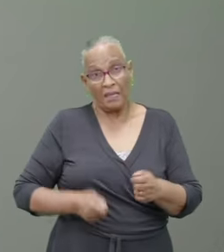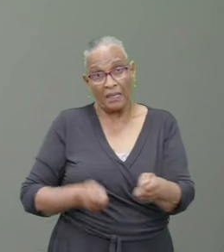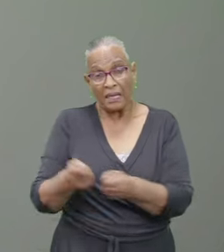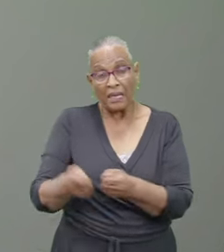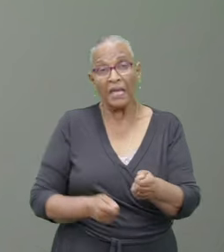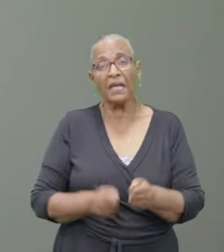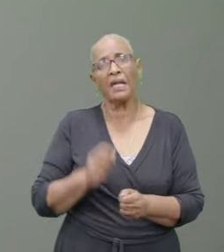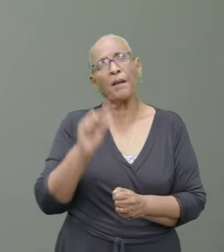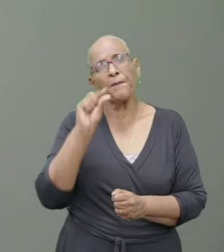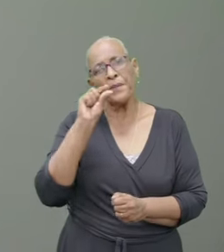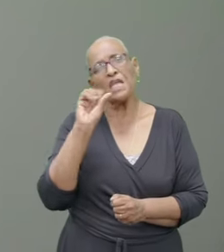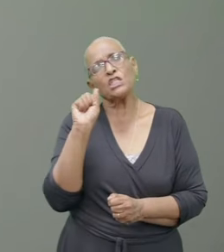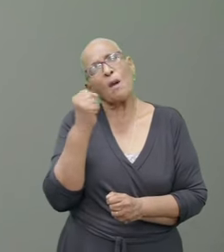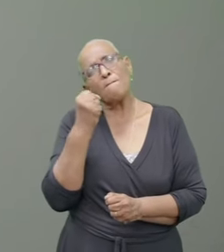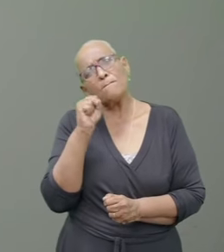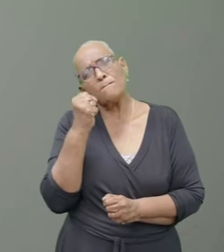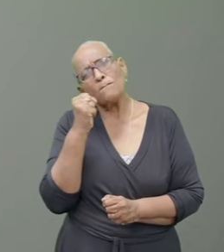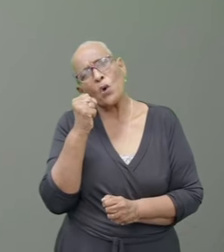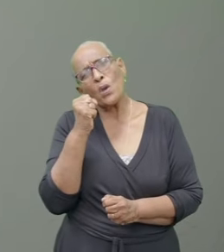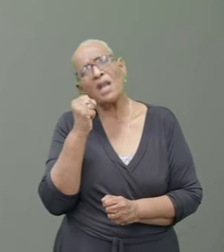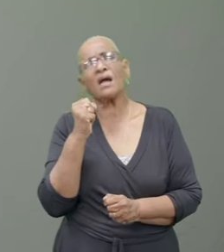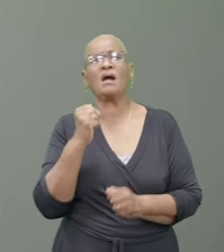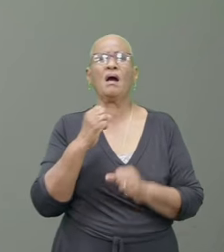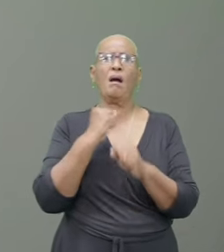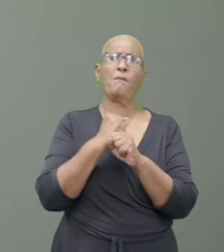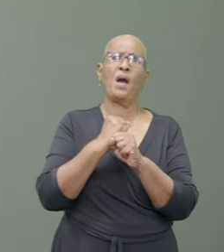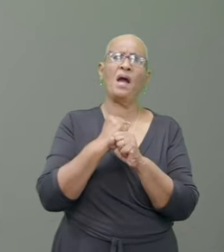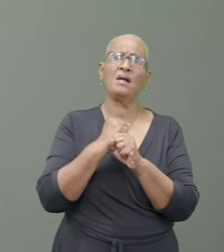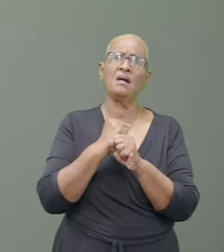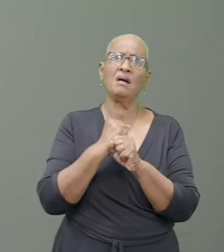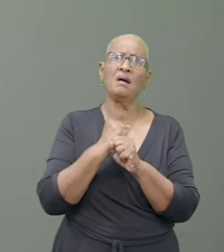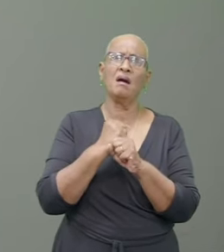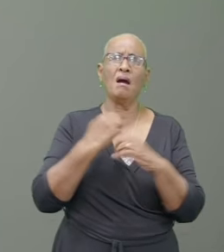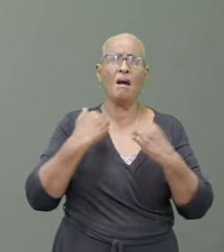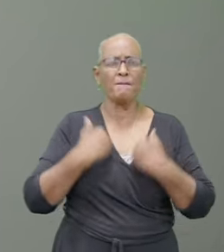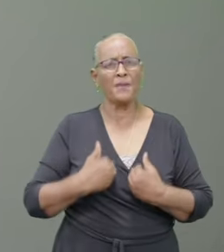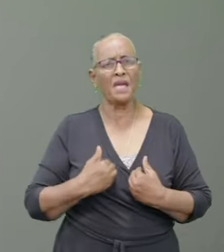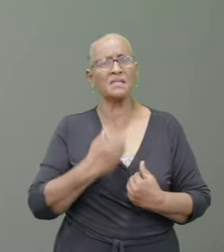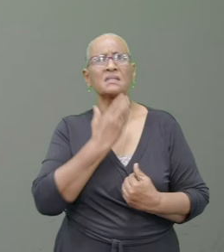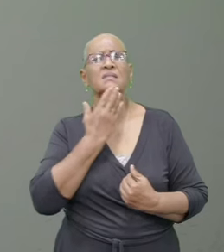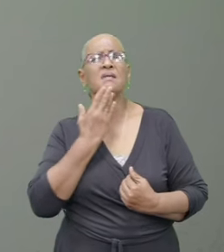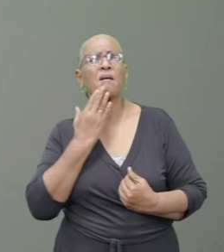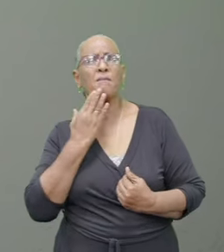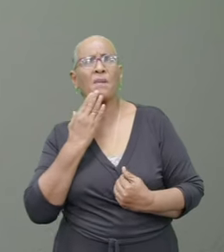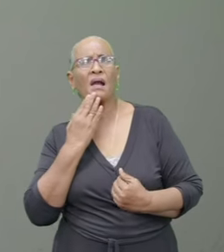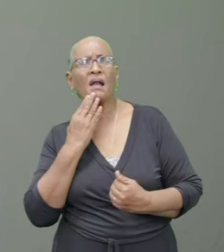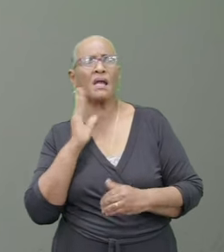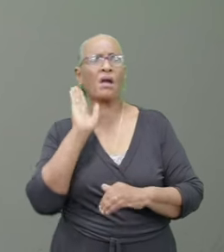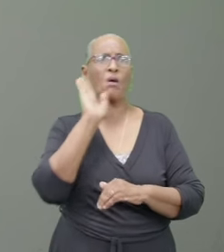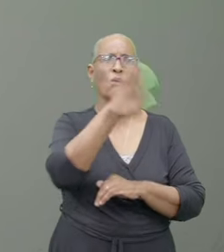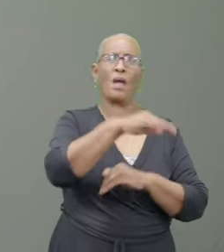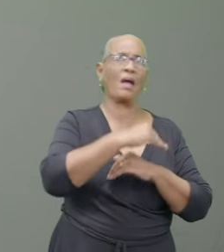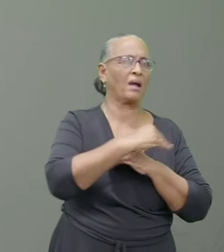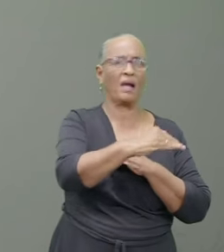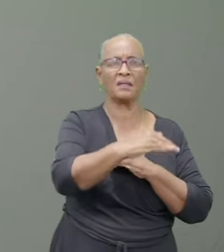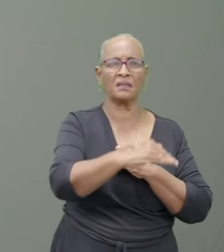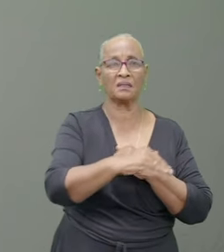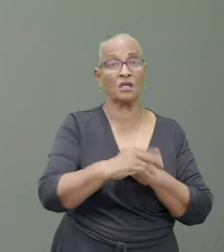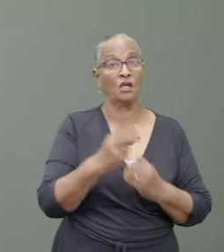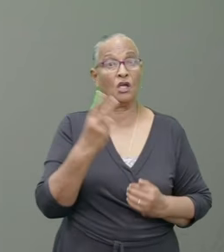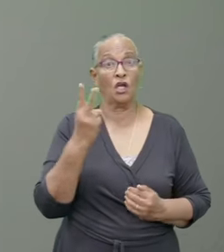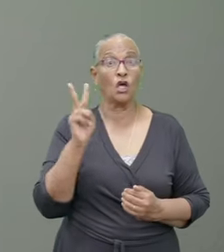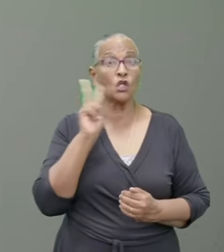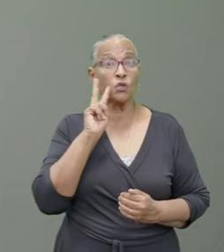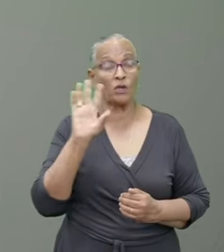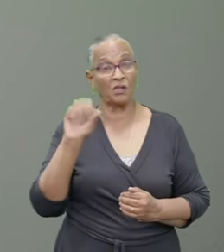aan de lage kant. Er werd 250 SRD betaald voor een dergelijke verklaring.